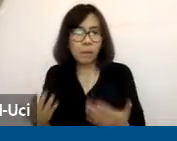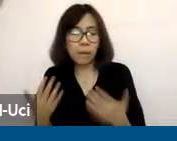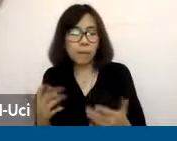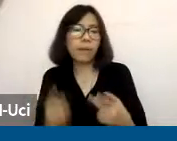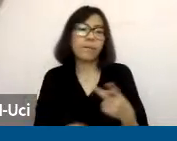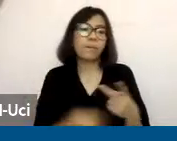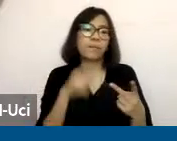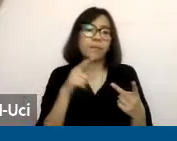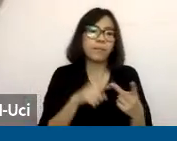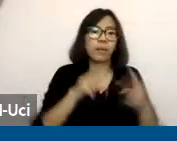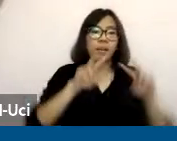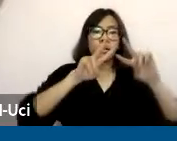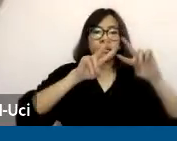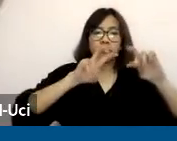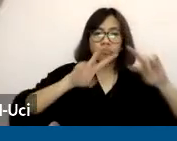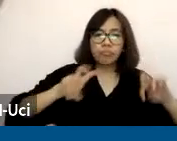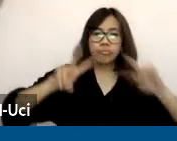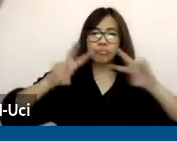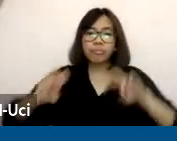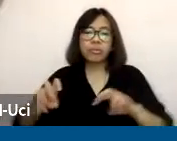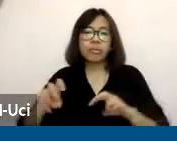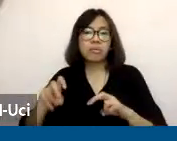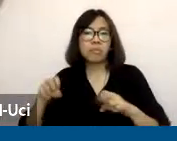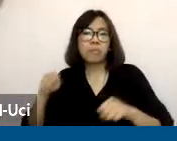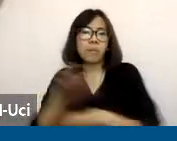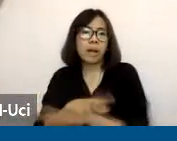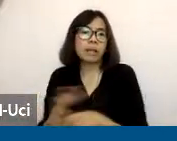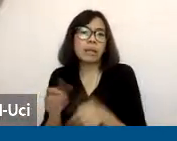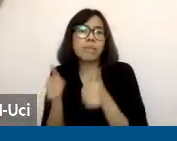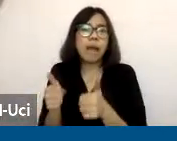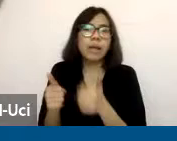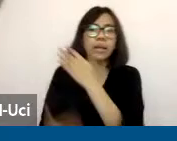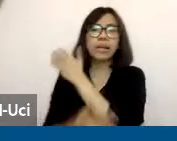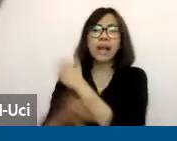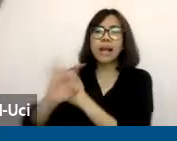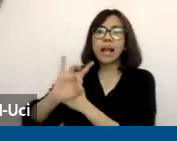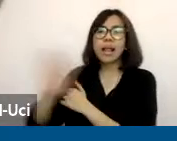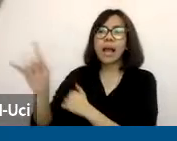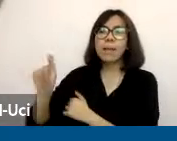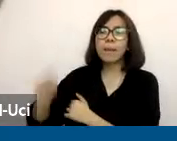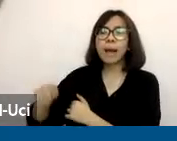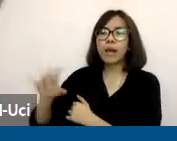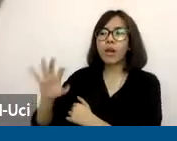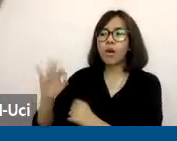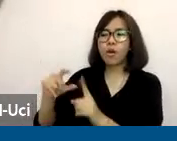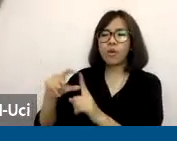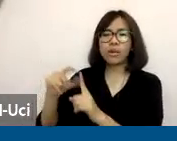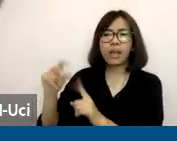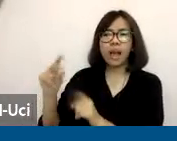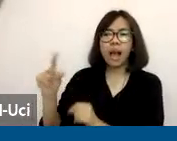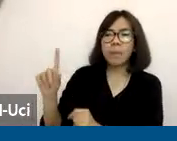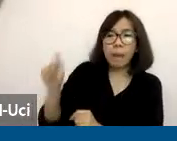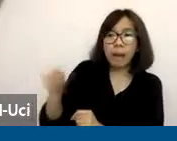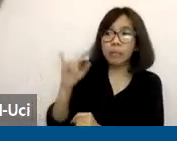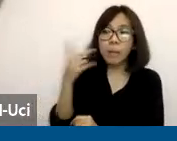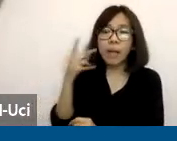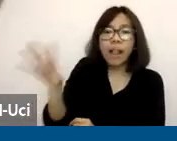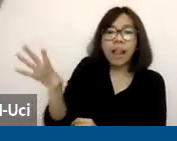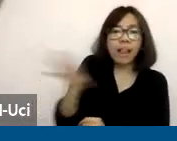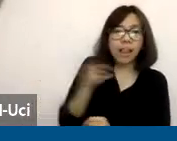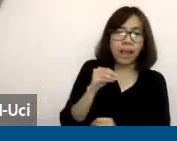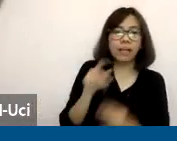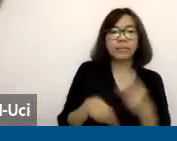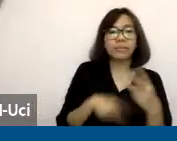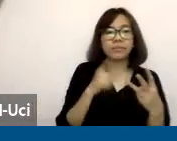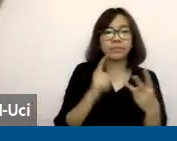adalah mengidentifikasi dan juga menganalisis praktik by early negara lain dan juga yang ketiga adalah menganalisis potensi perkembangan